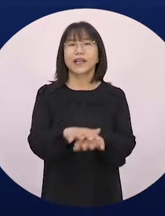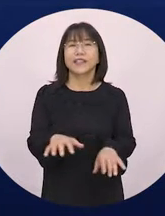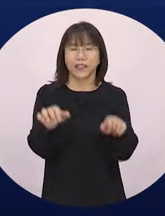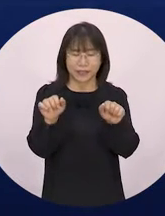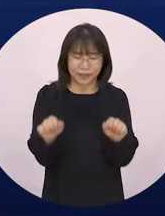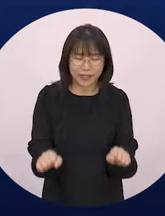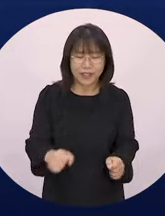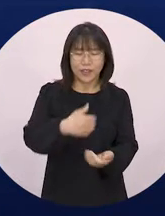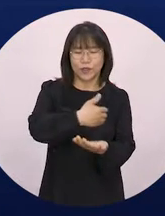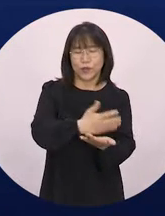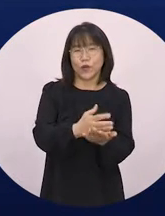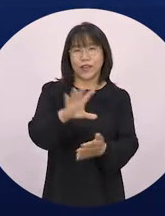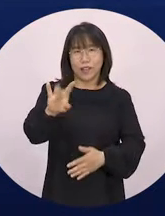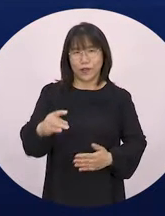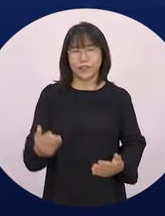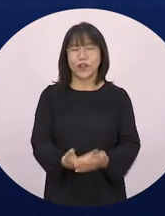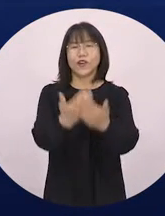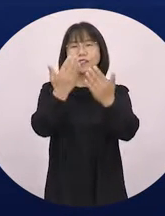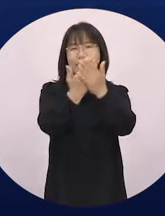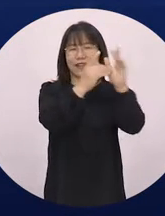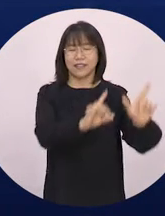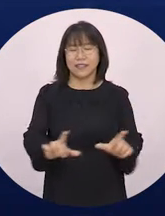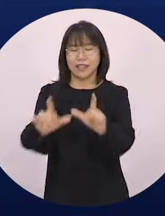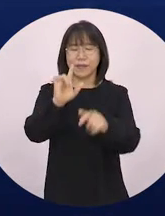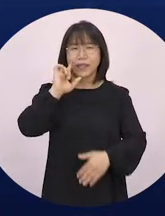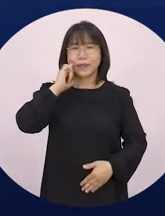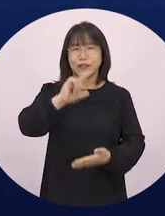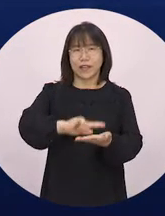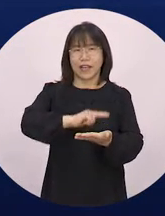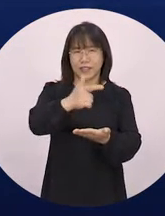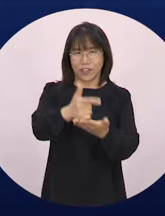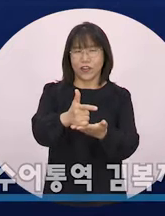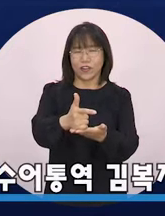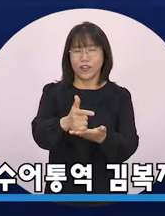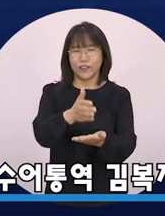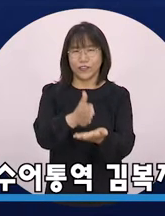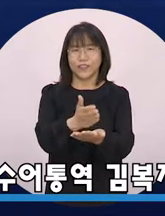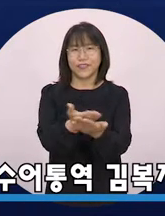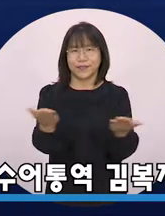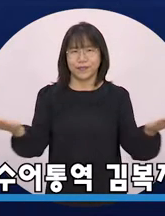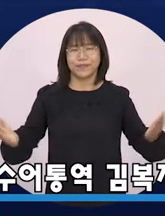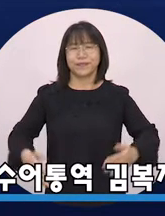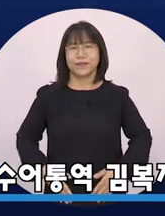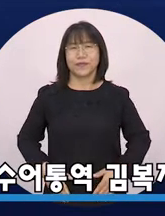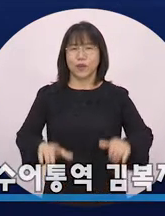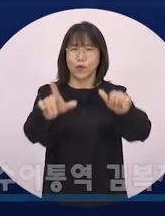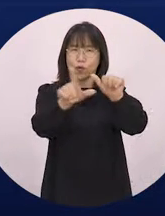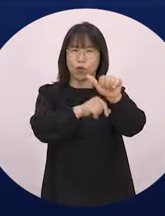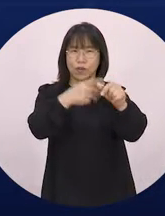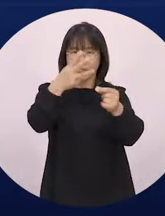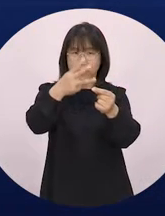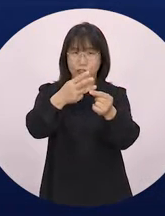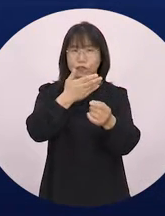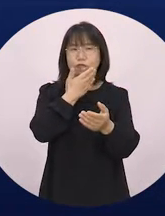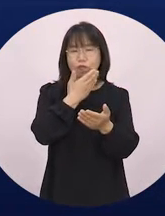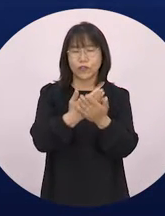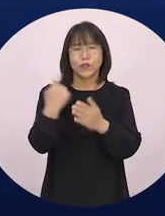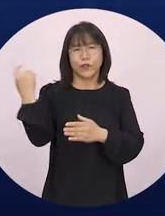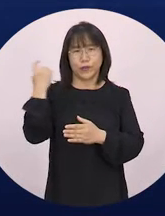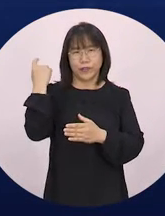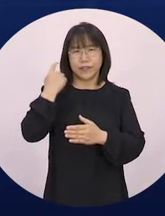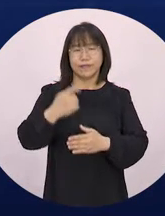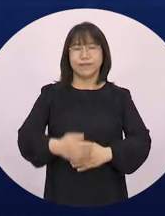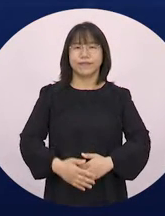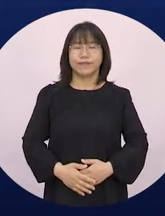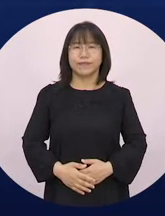여러분 안녕하십니까? 조화로운 성장, 삶이 아름다운 강서, 아이강서TV 김민주입니다. 5월 셋째 주 주간 주요